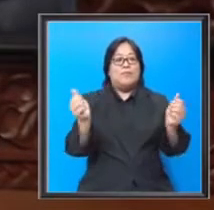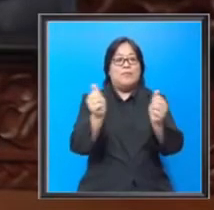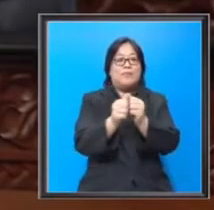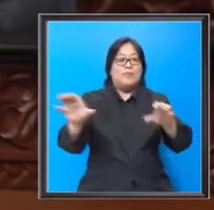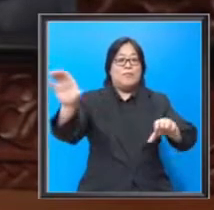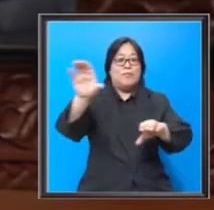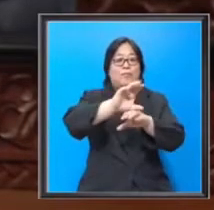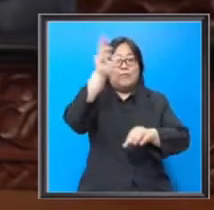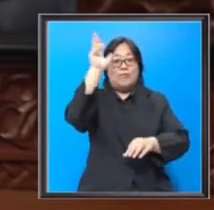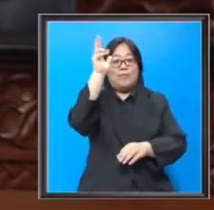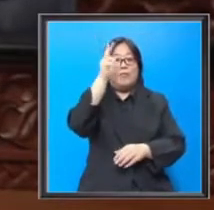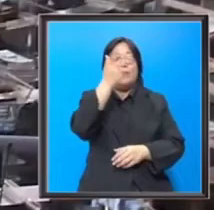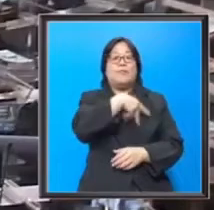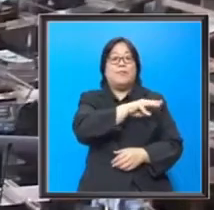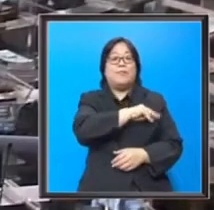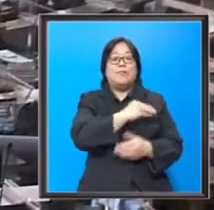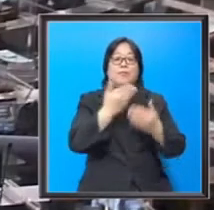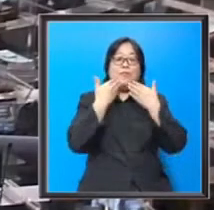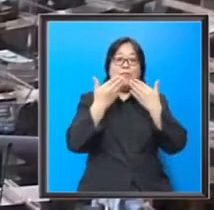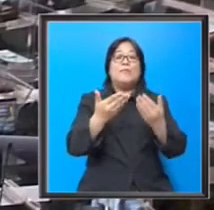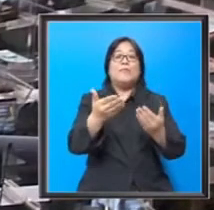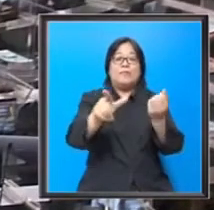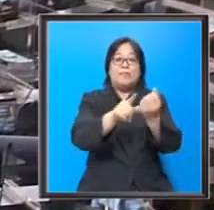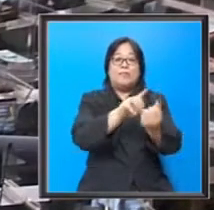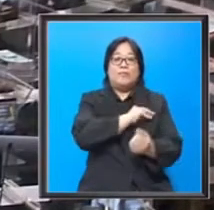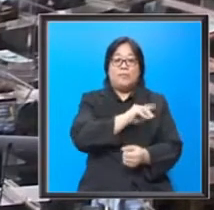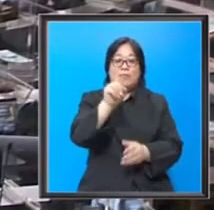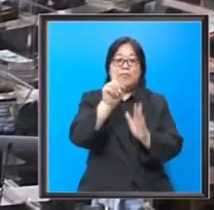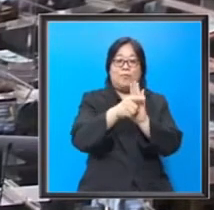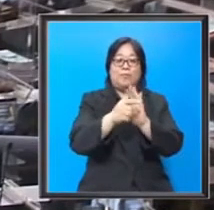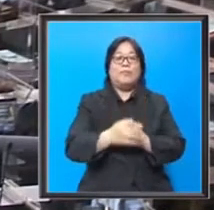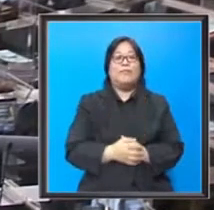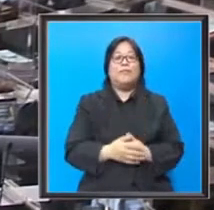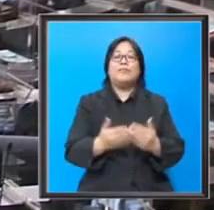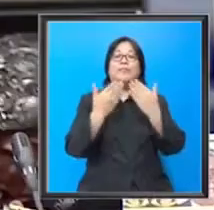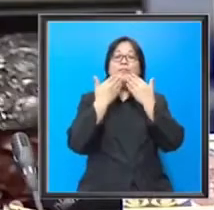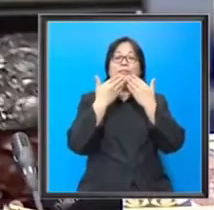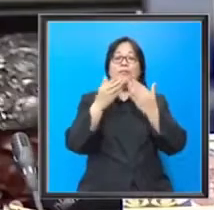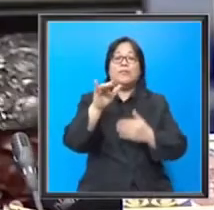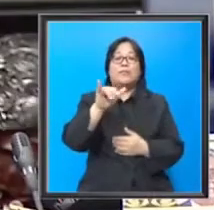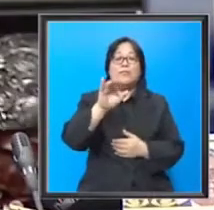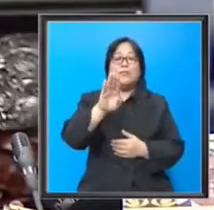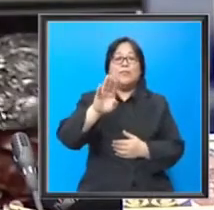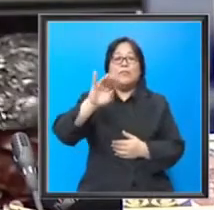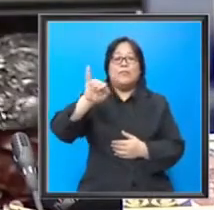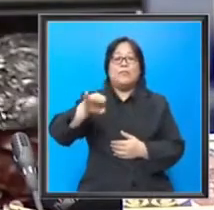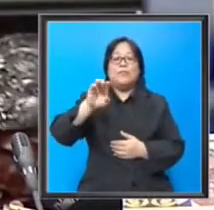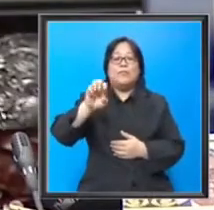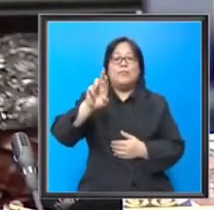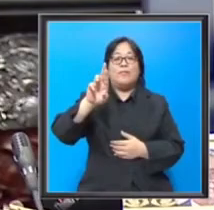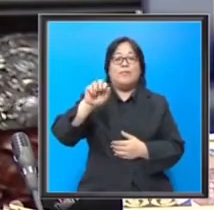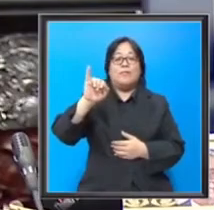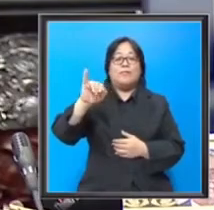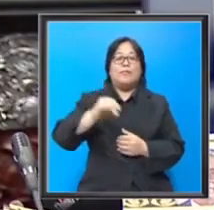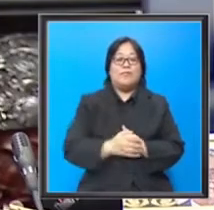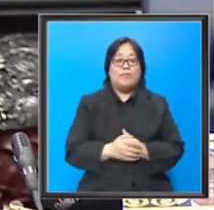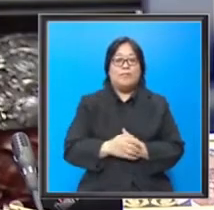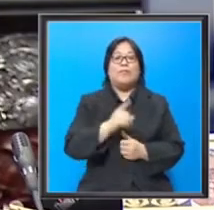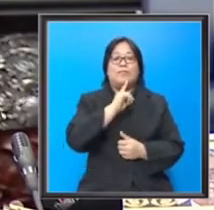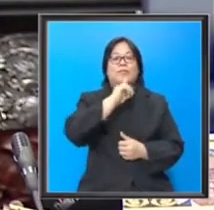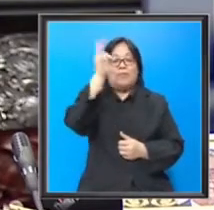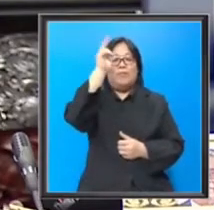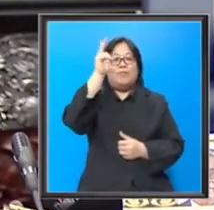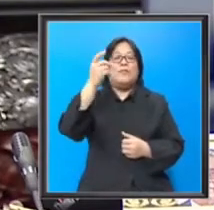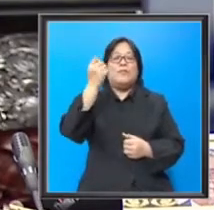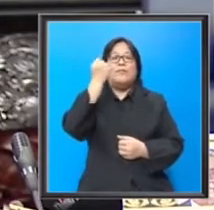Kementerian sekian mmc1 Makasih WB gerai kerajaan memang